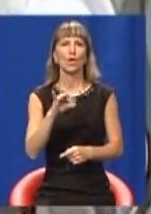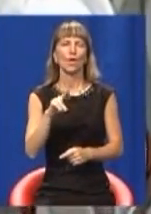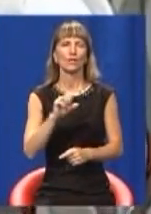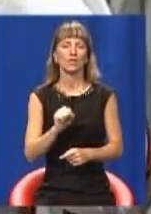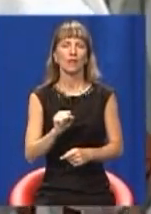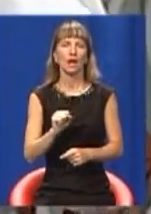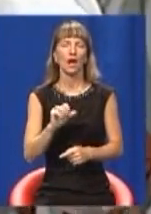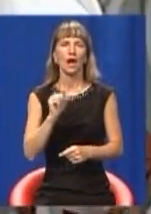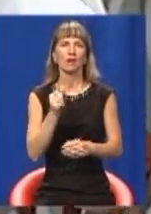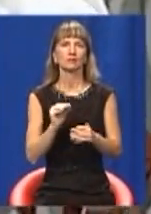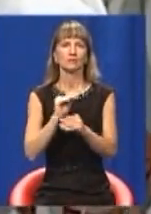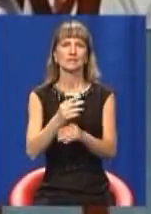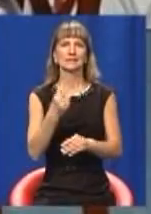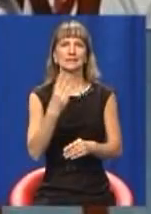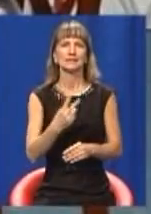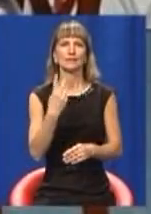а насыщенная.